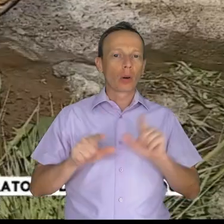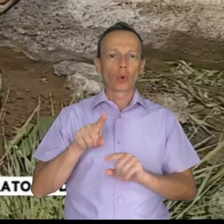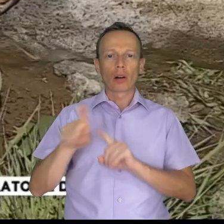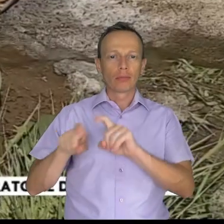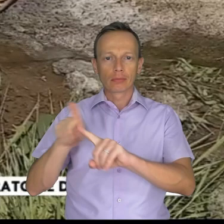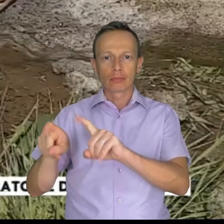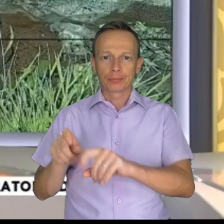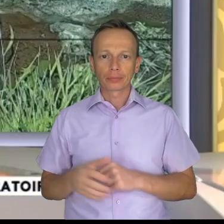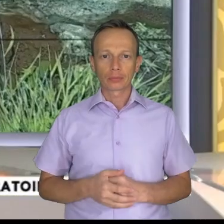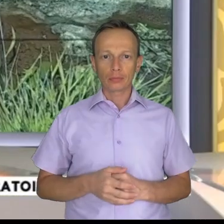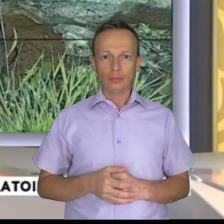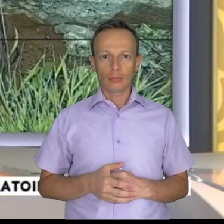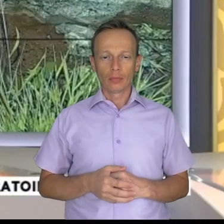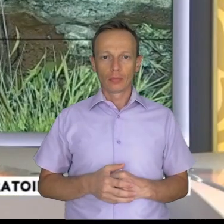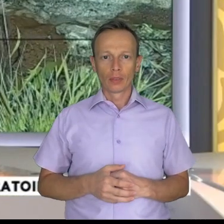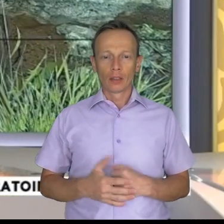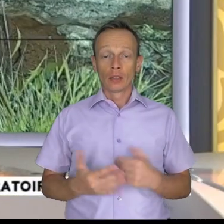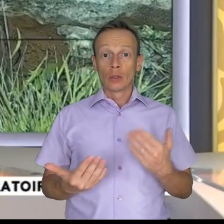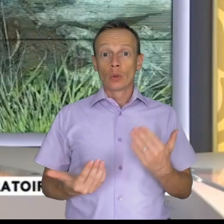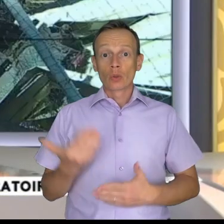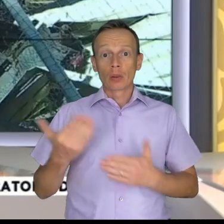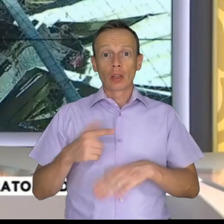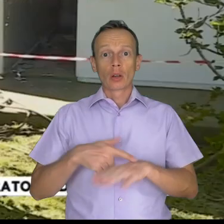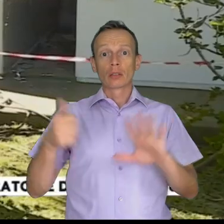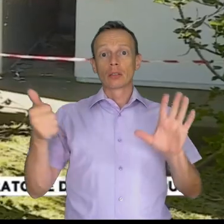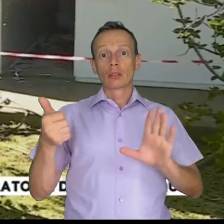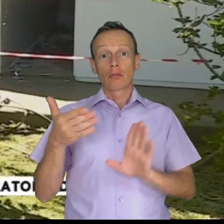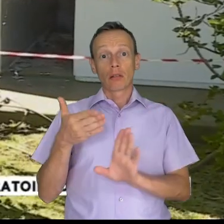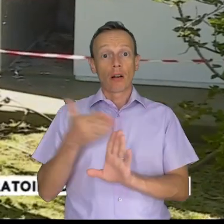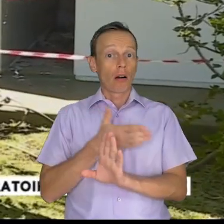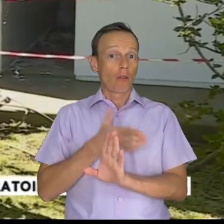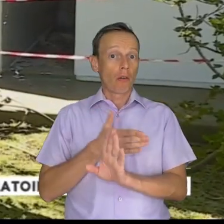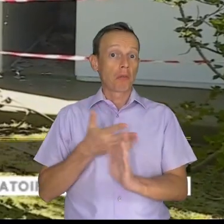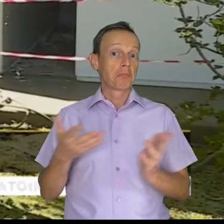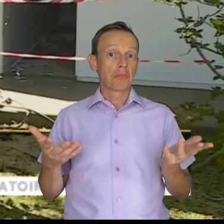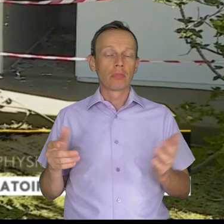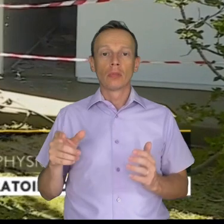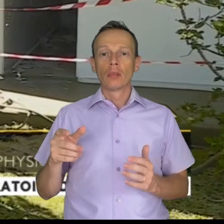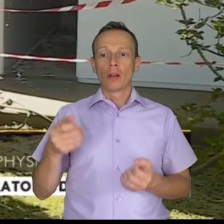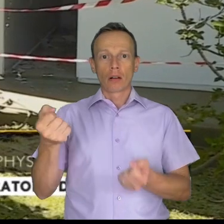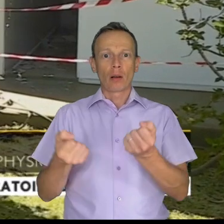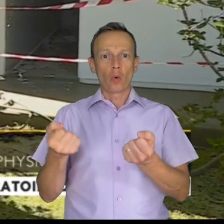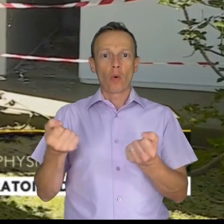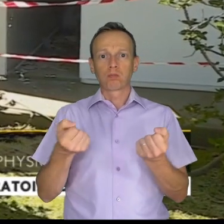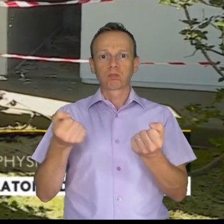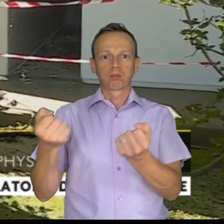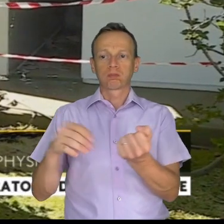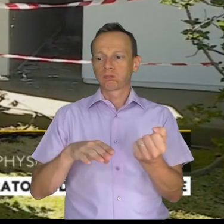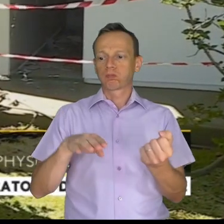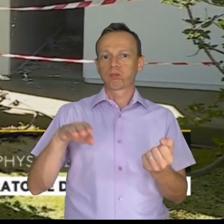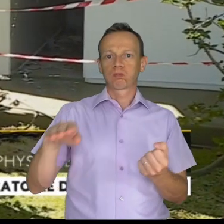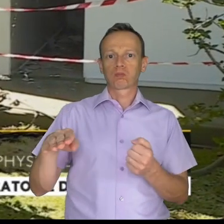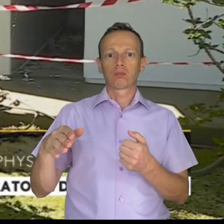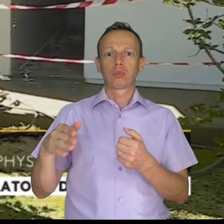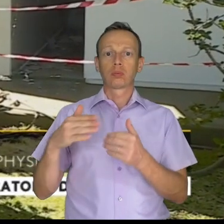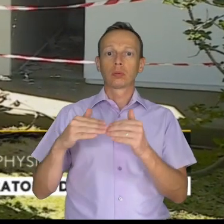micro d'Ismaël Tahiata et Mirko Vonfou. Ce matin, un peu avant 6 heures, donc un engin s'est garé au